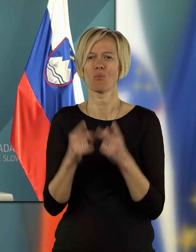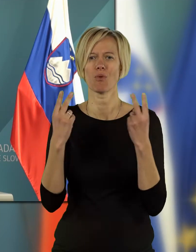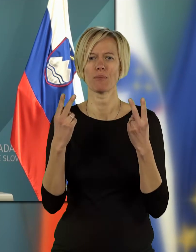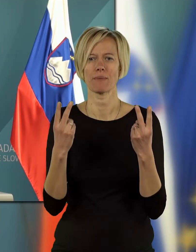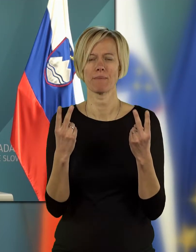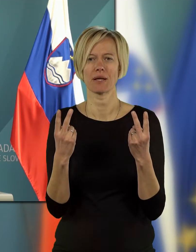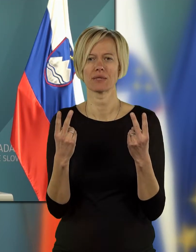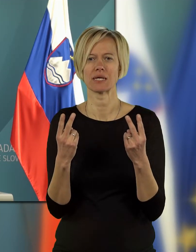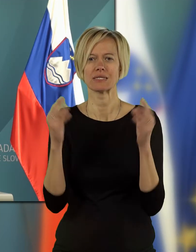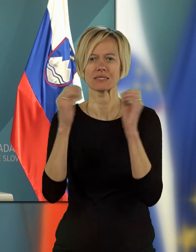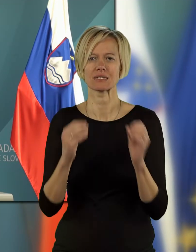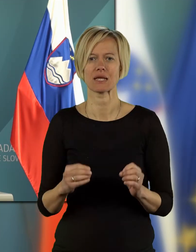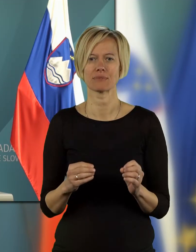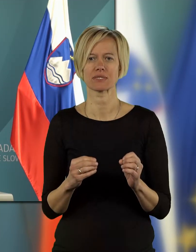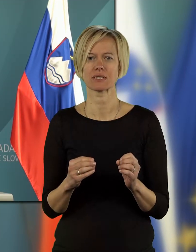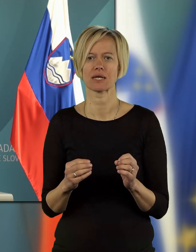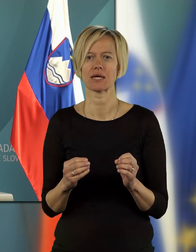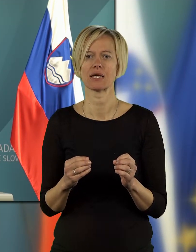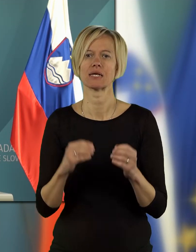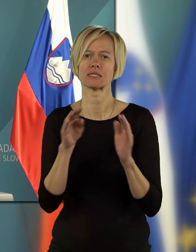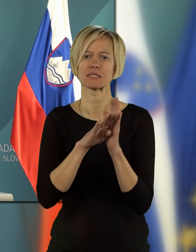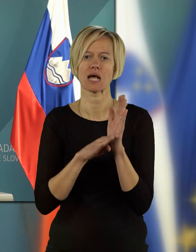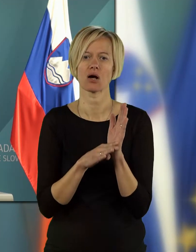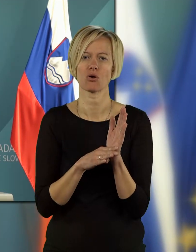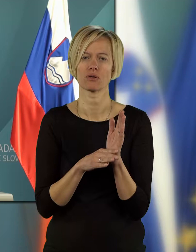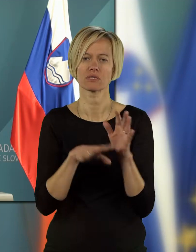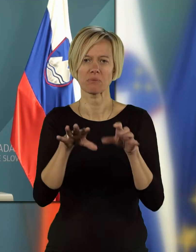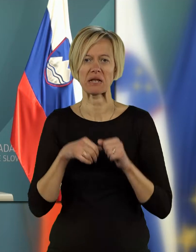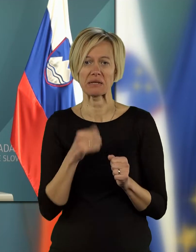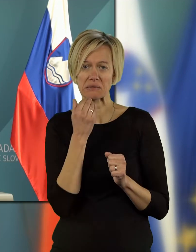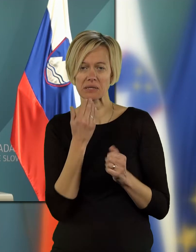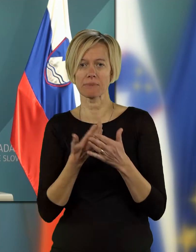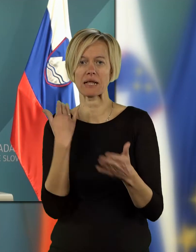tako pomemben sistemski zakon sprejeli tik pred